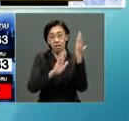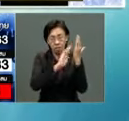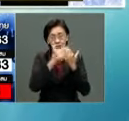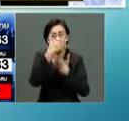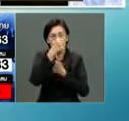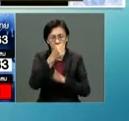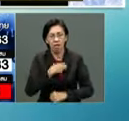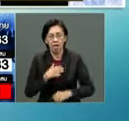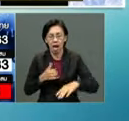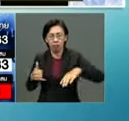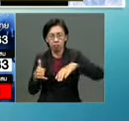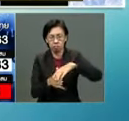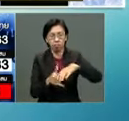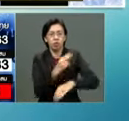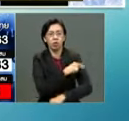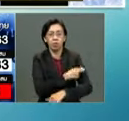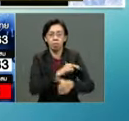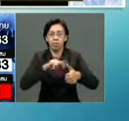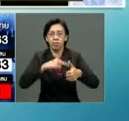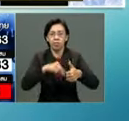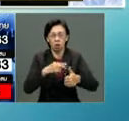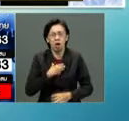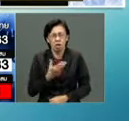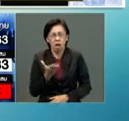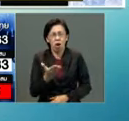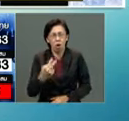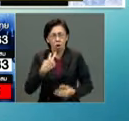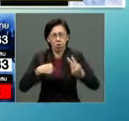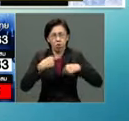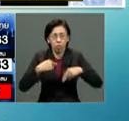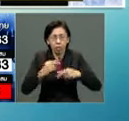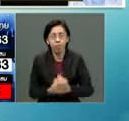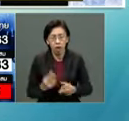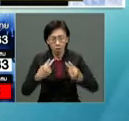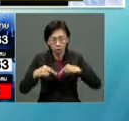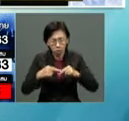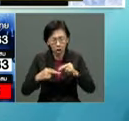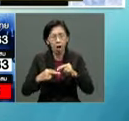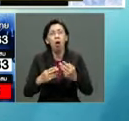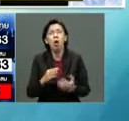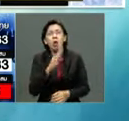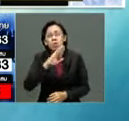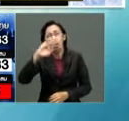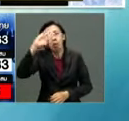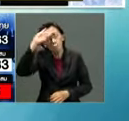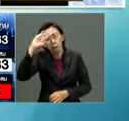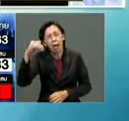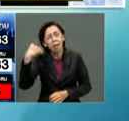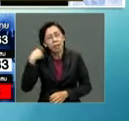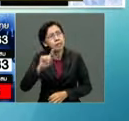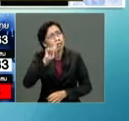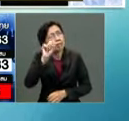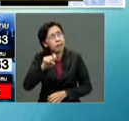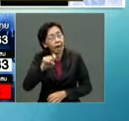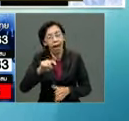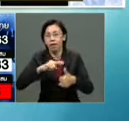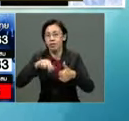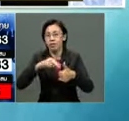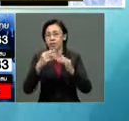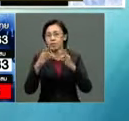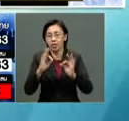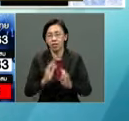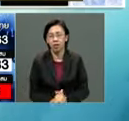ในการเดินเข้าโรงพยาบาลแล้วร้องขอการตรวจแล้วถ้ามีอย่างที่บอกอาการไม่ต้องมากอะไรทั้งหลายเนี่ยนะครับก็ตรวจฟรีครับถ้าท่านส